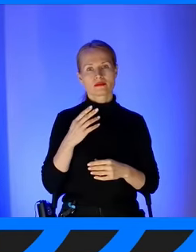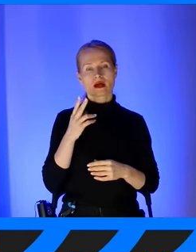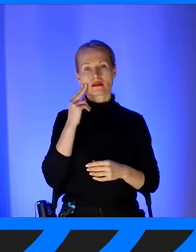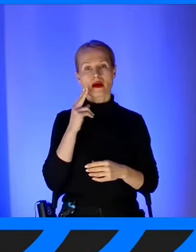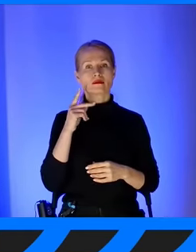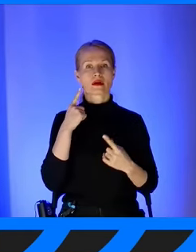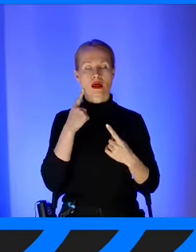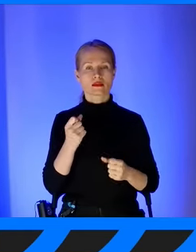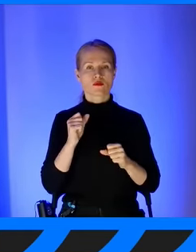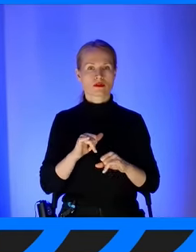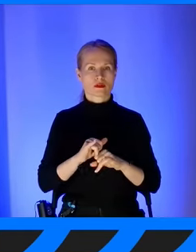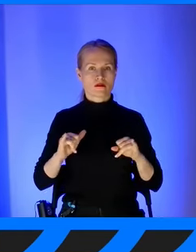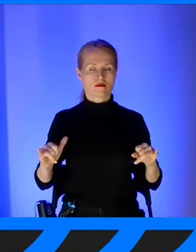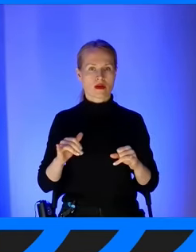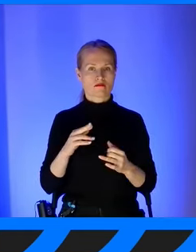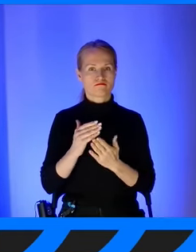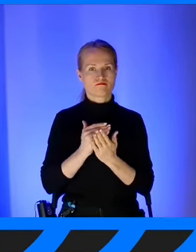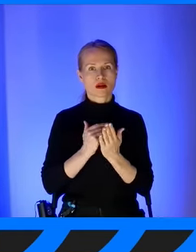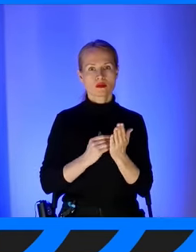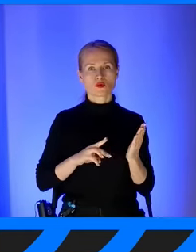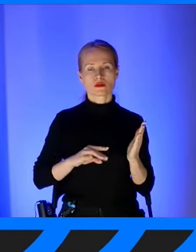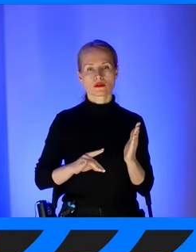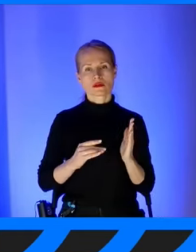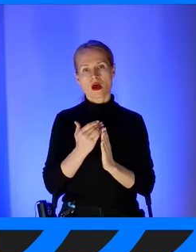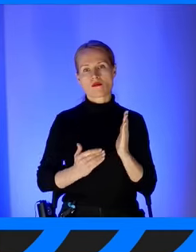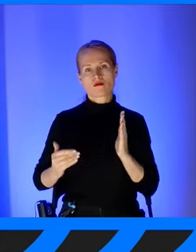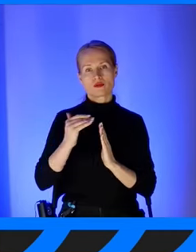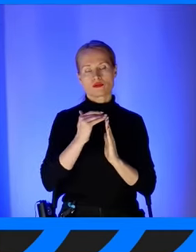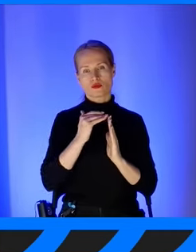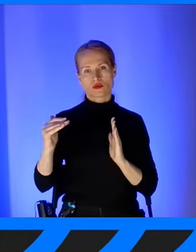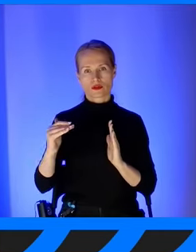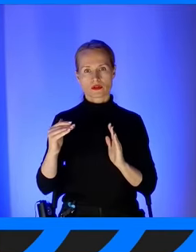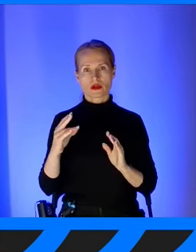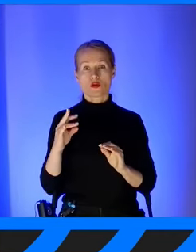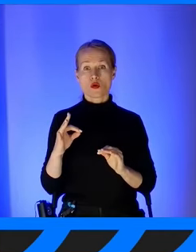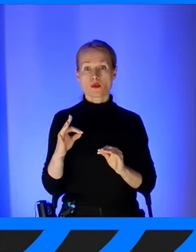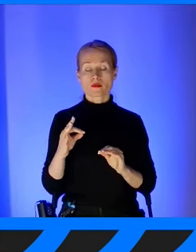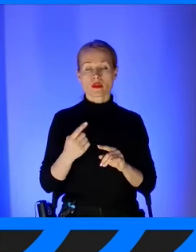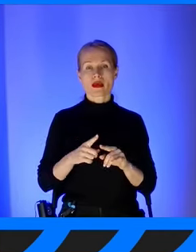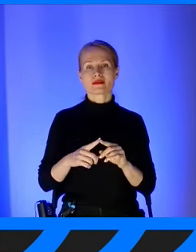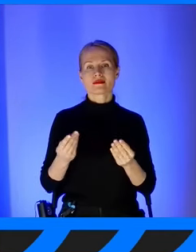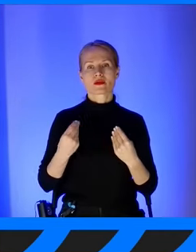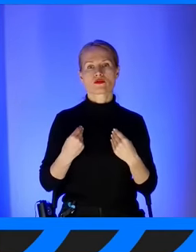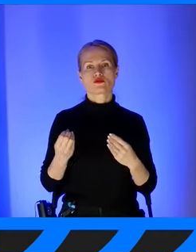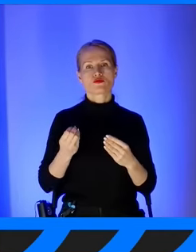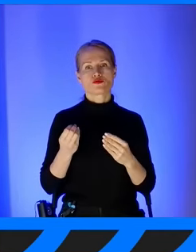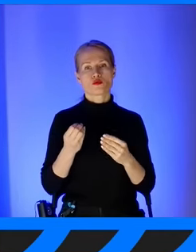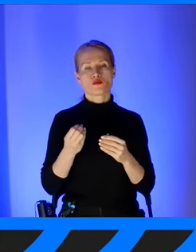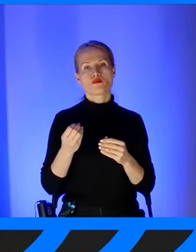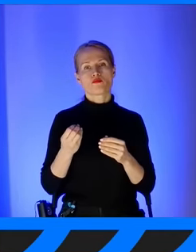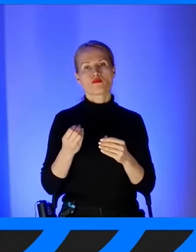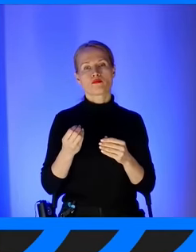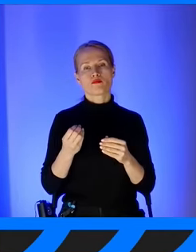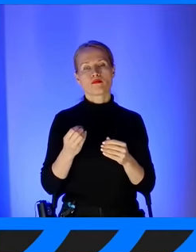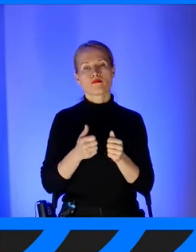там на достаточно большом Там как бы так сказать на высокой должности Но с другой стороны То есть это даёт предыдущий опыт который